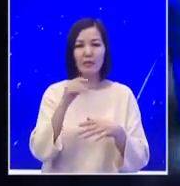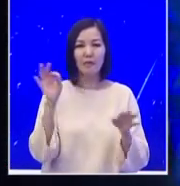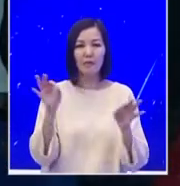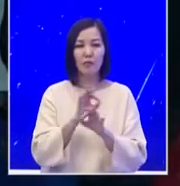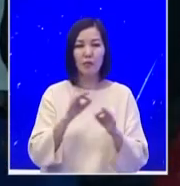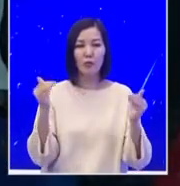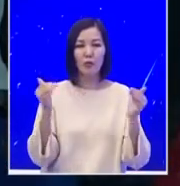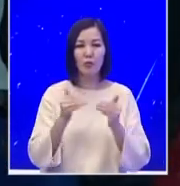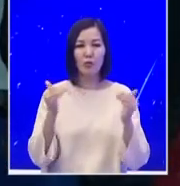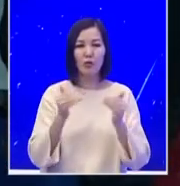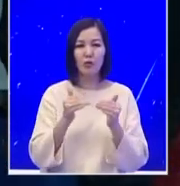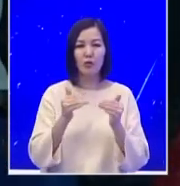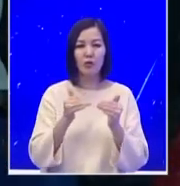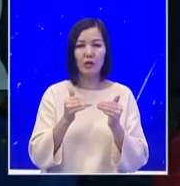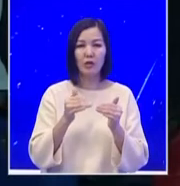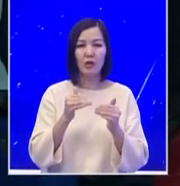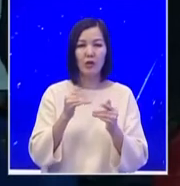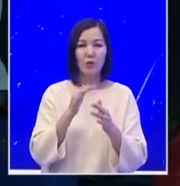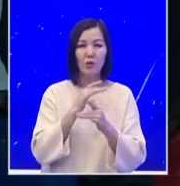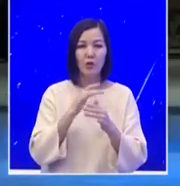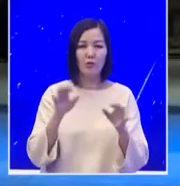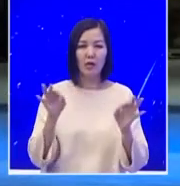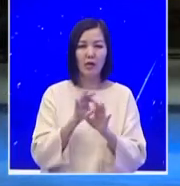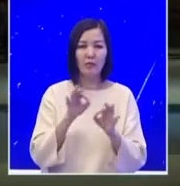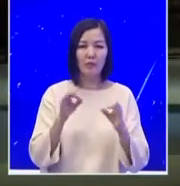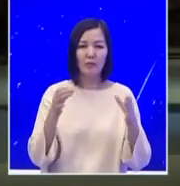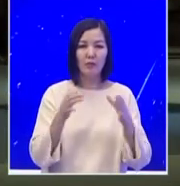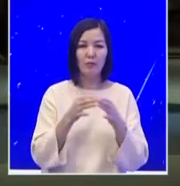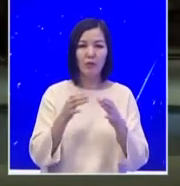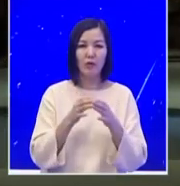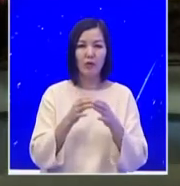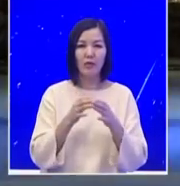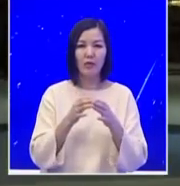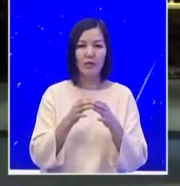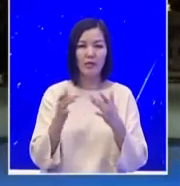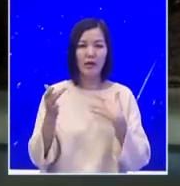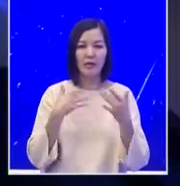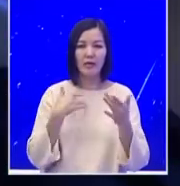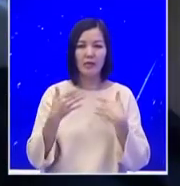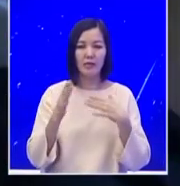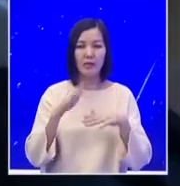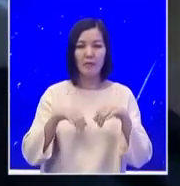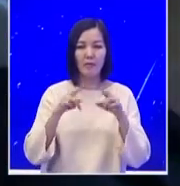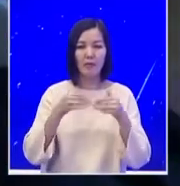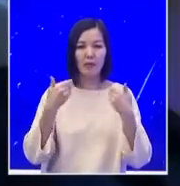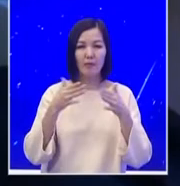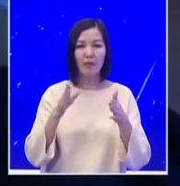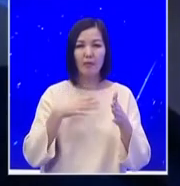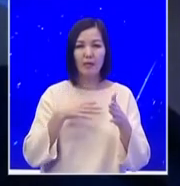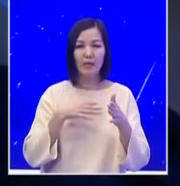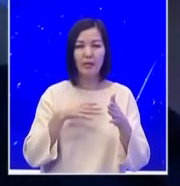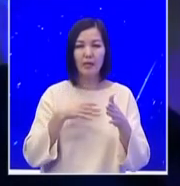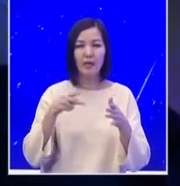атындағы музыка колледжінің үрлемелі аспаптар бөлімін оркестр ансамблі әртісі мамандығы бойынша тәмамдай. Кәсіби музыка